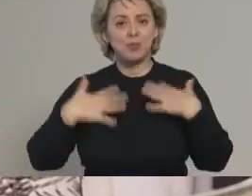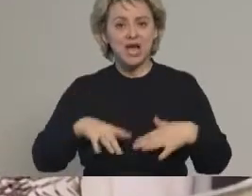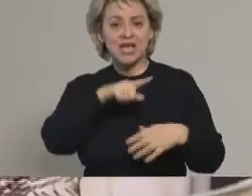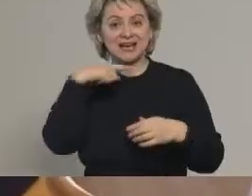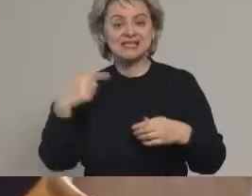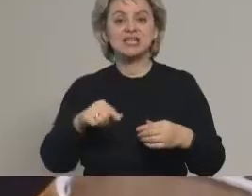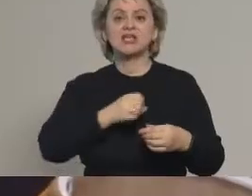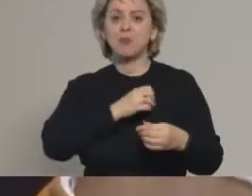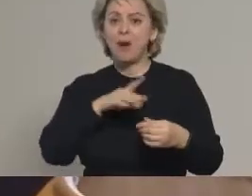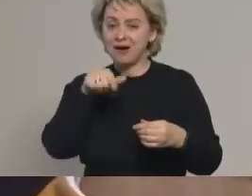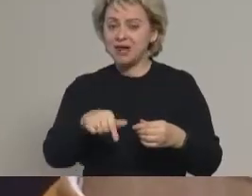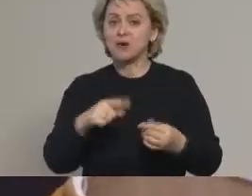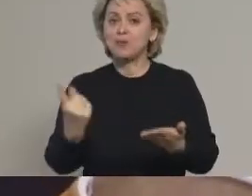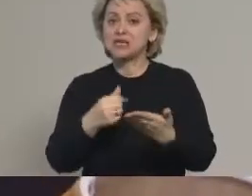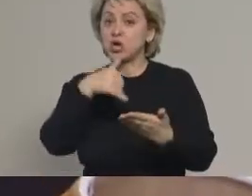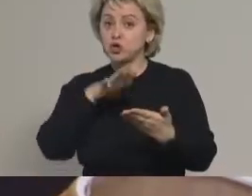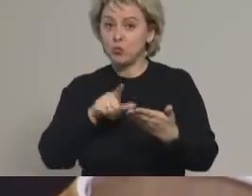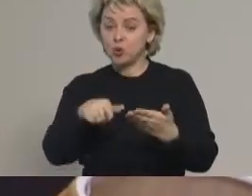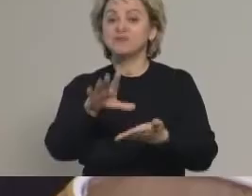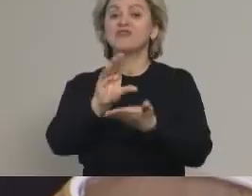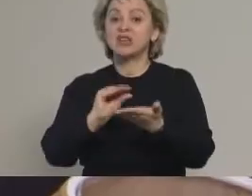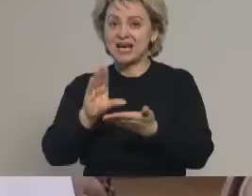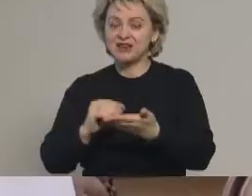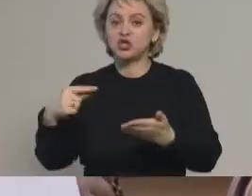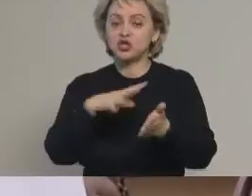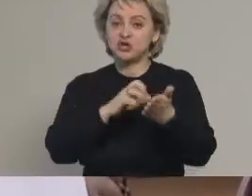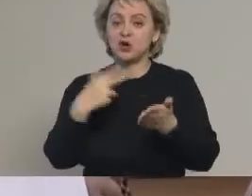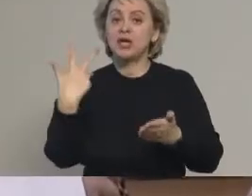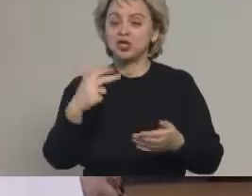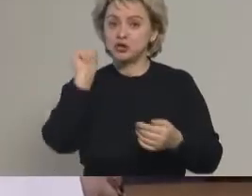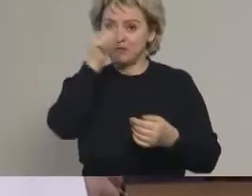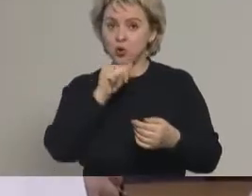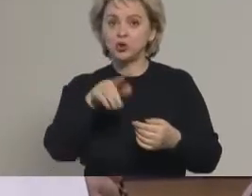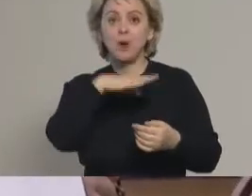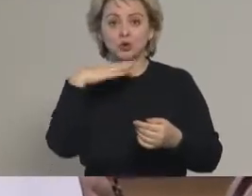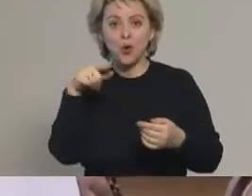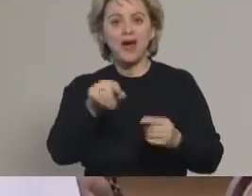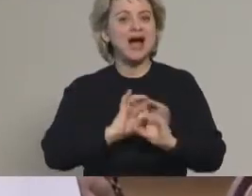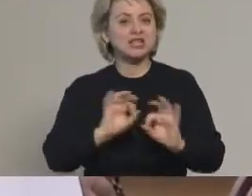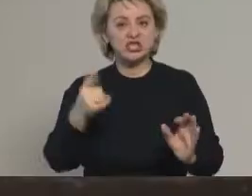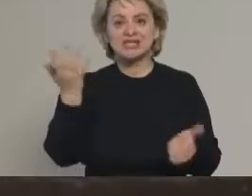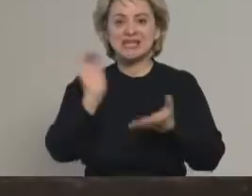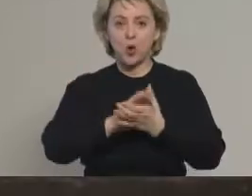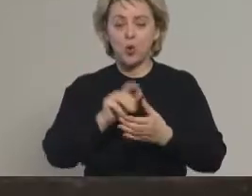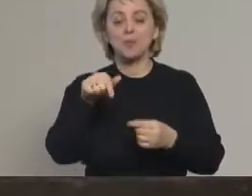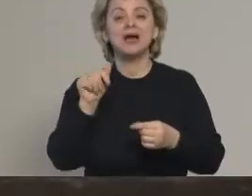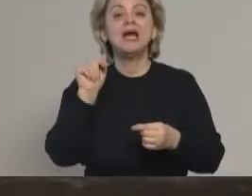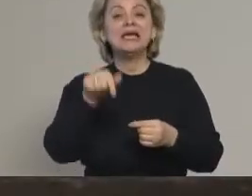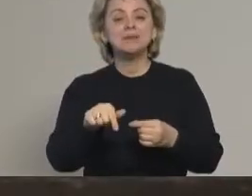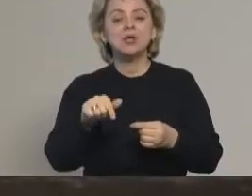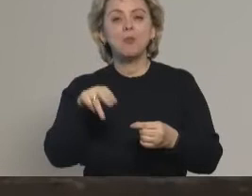российской знати» сейчас перелистать не можем, но фотографии 1903 года многим отлично знакомы. Именно